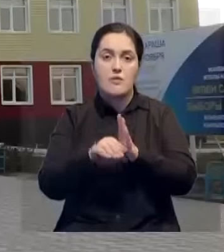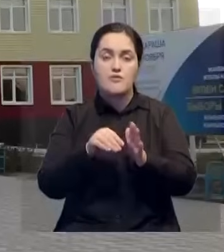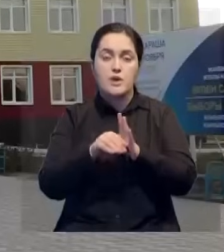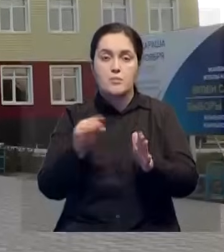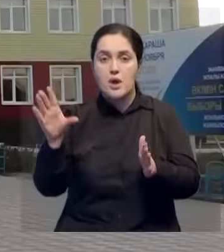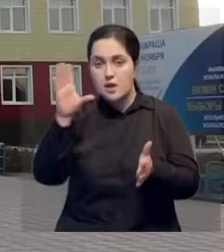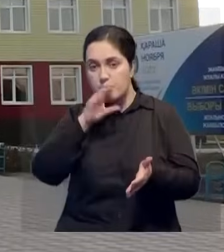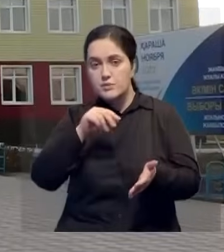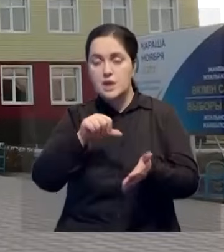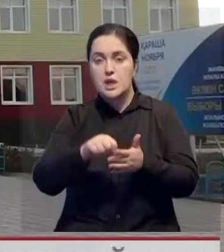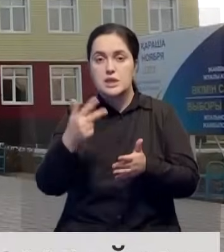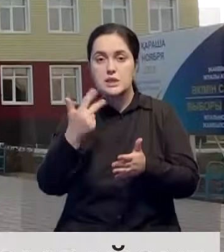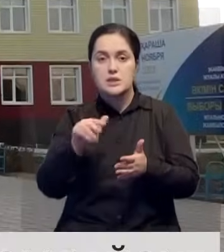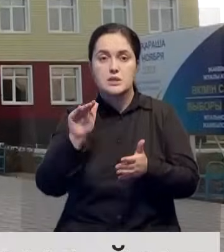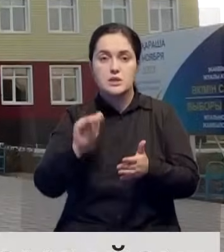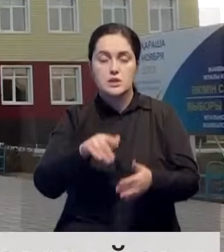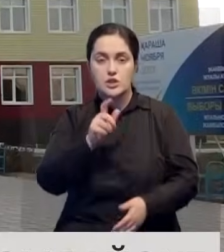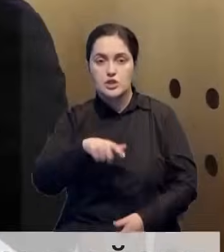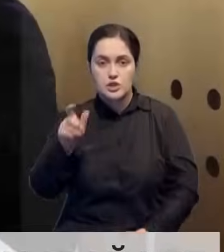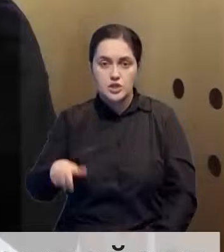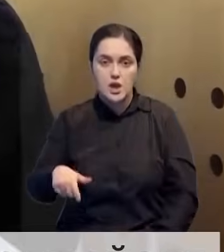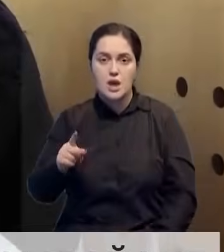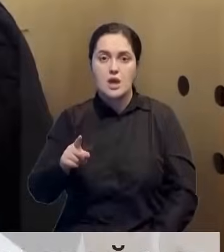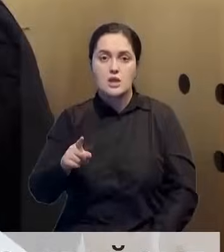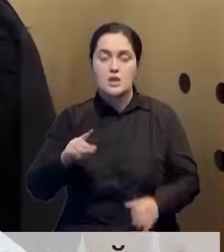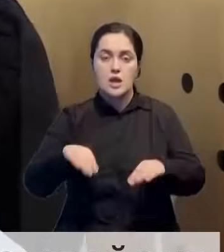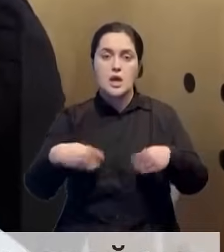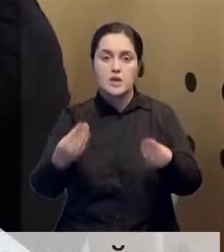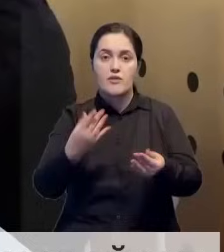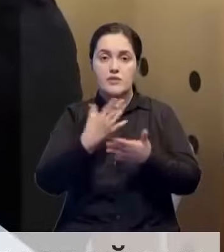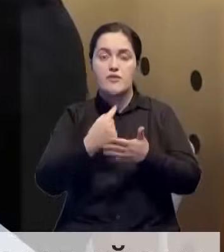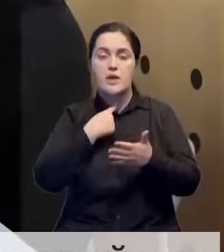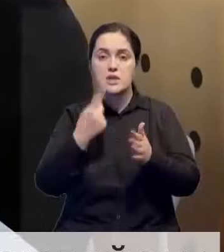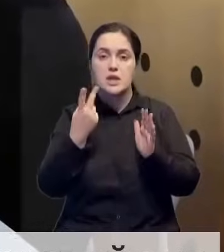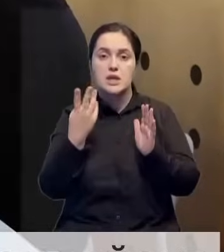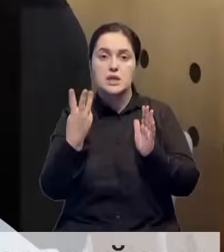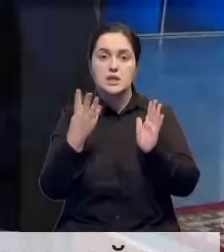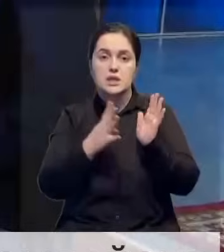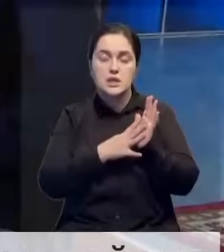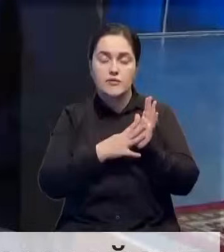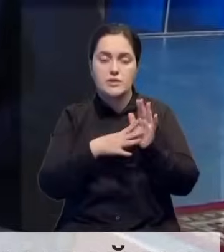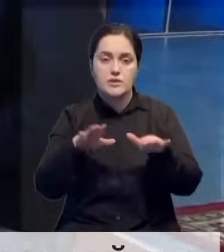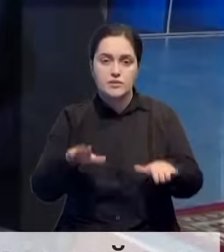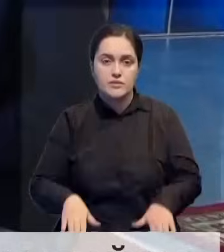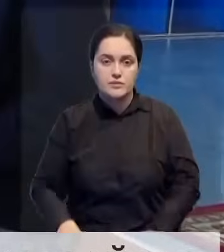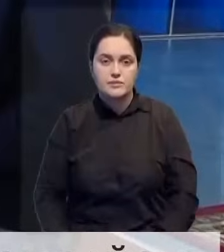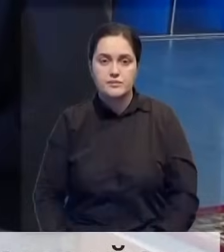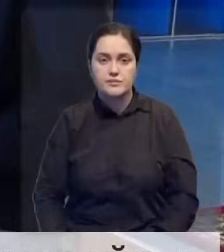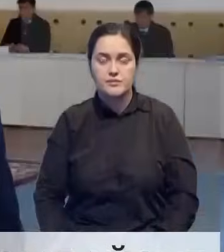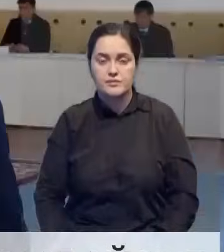3 кандидата. В выборах смогли участвовать более 30 тысяч человек. Местные жители отдавали свои голоса на 39